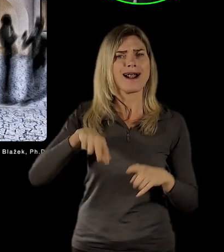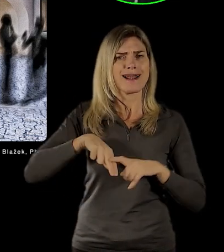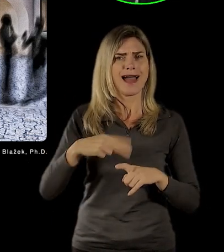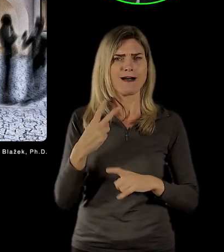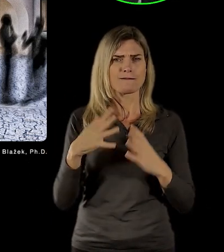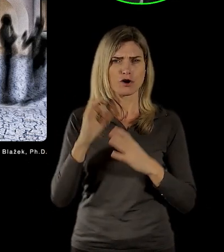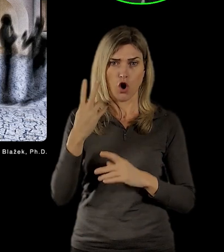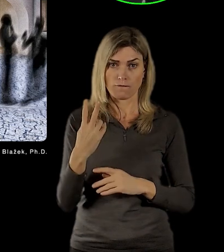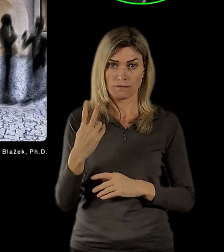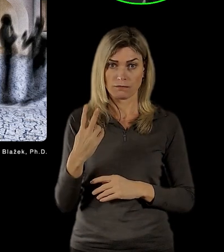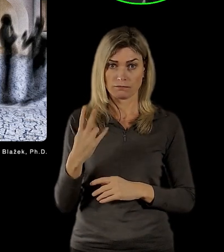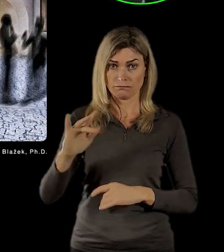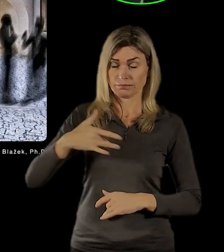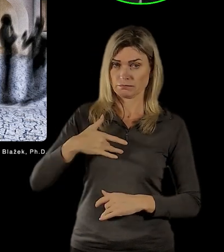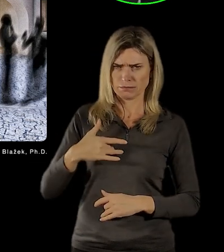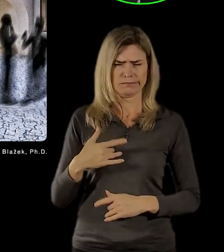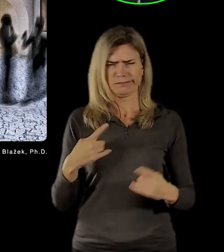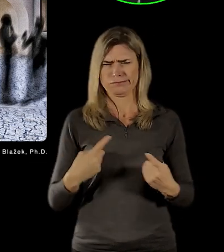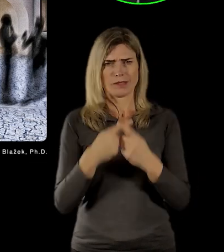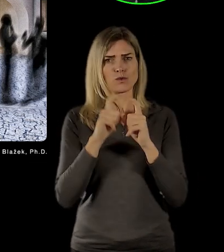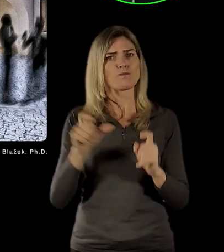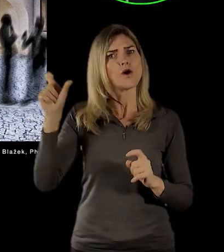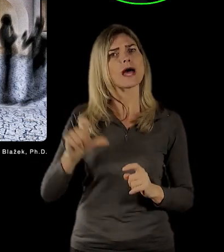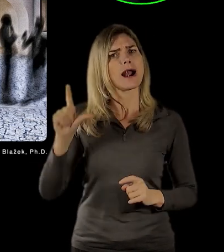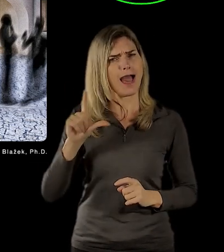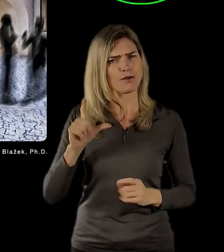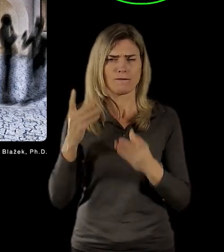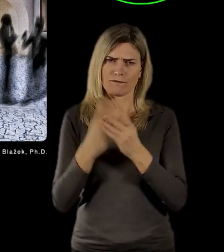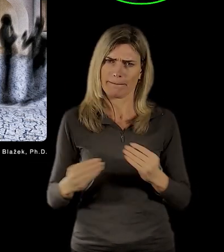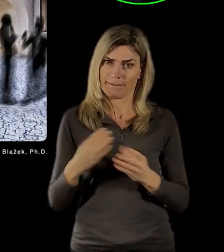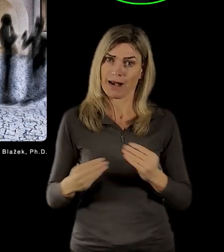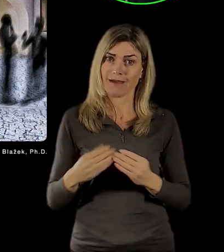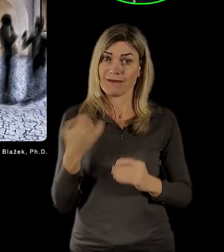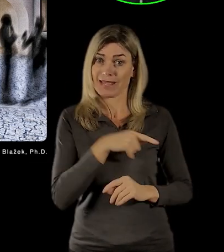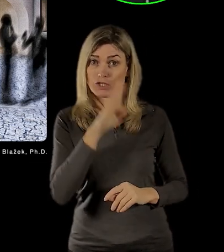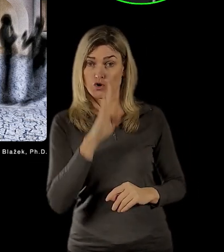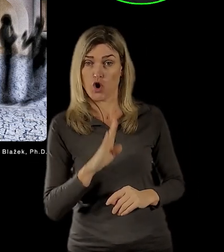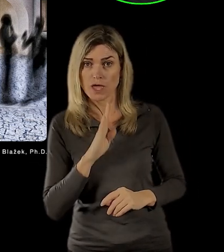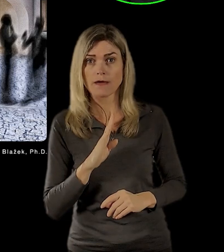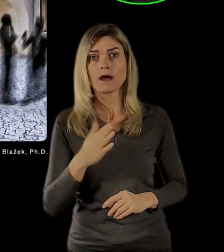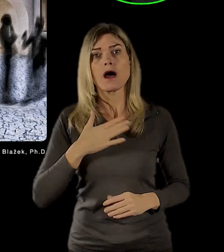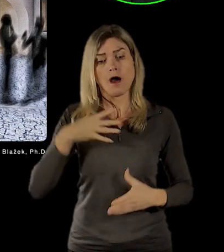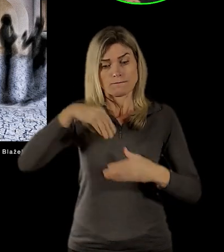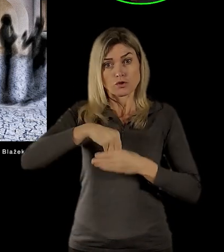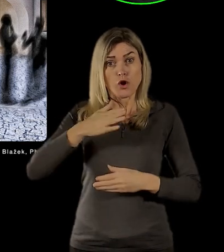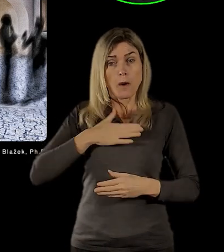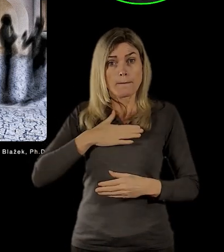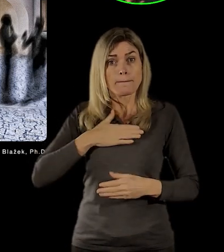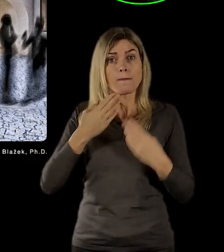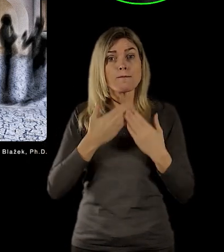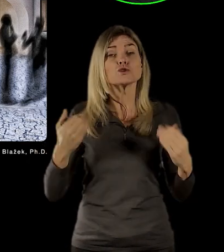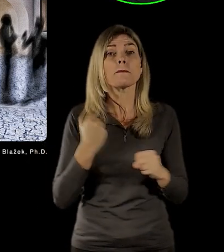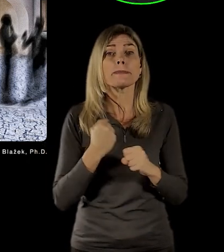protože tehdy, když Lavrov vyprávěl o tom Koněvovi na té tiskové konferenci, tak nás muzeu pracovali čtyři lidi. My